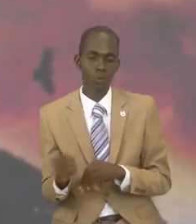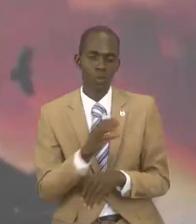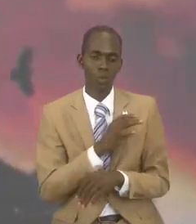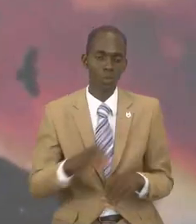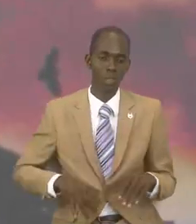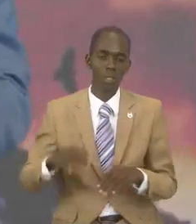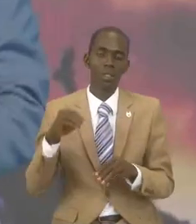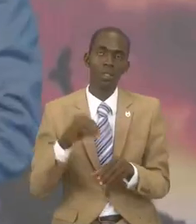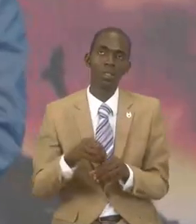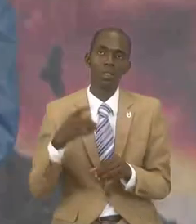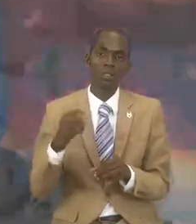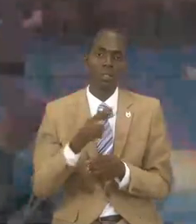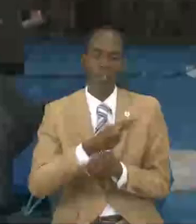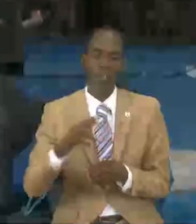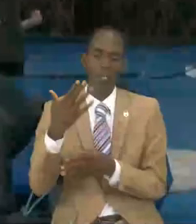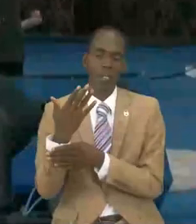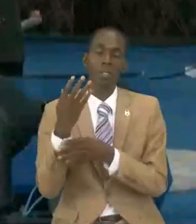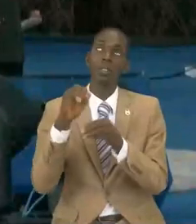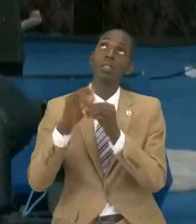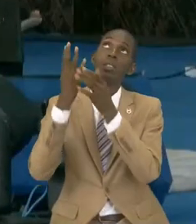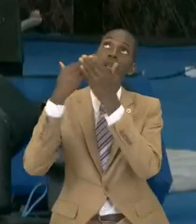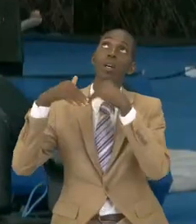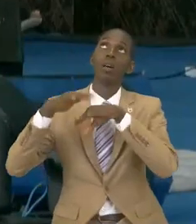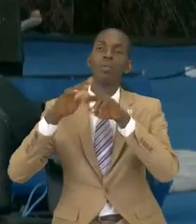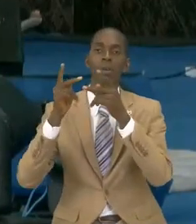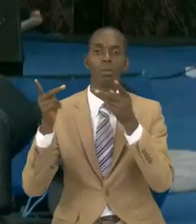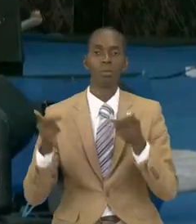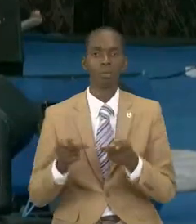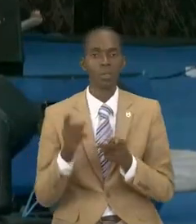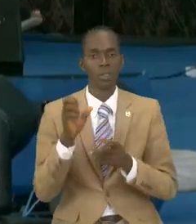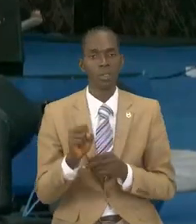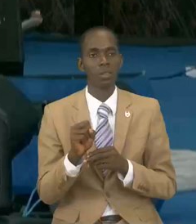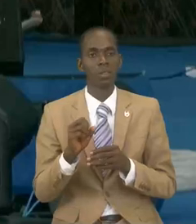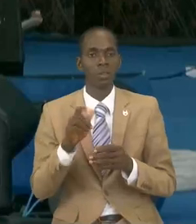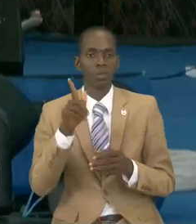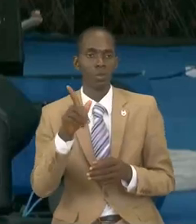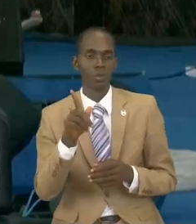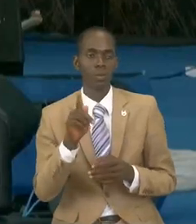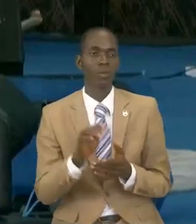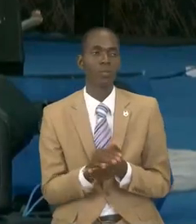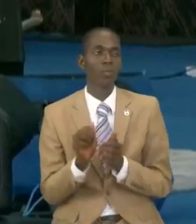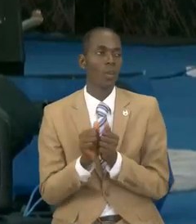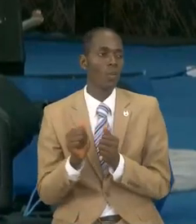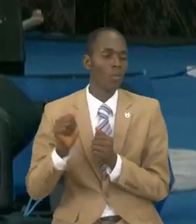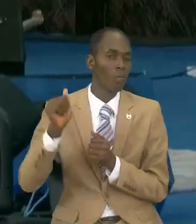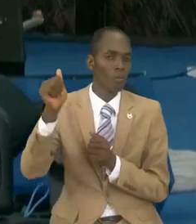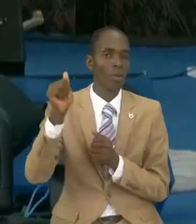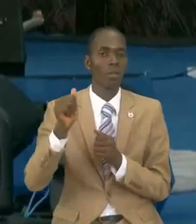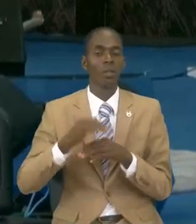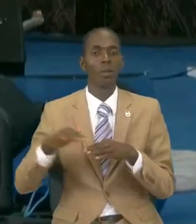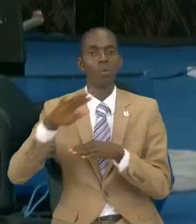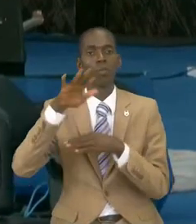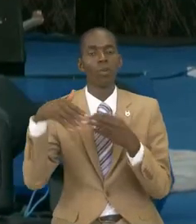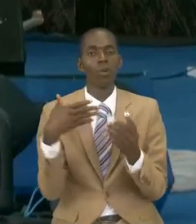Et en le faisant asseoir à sa droite dans les lieux célestes, verset 21, au-dessus de